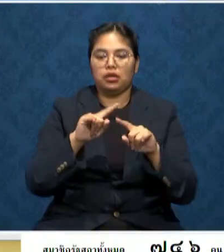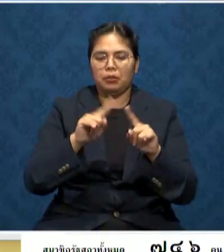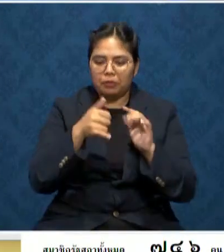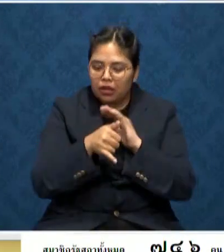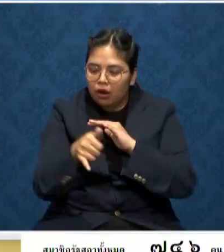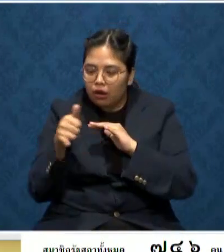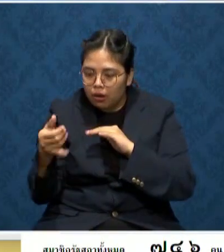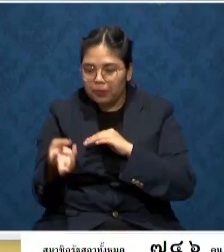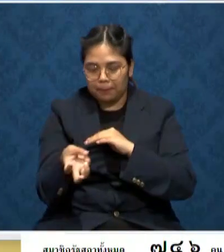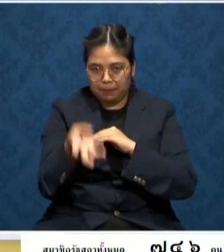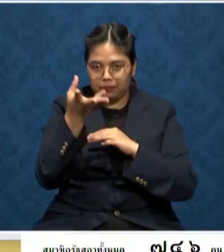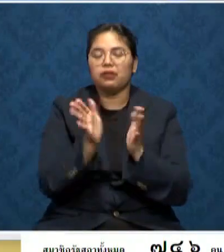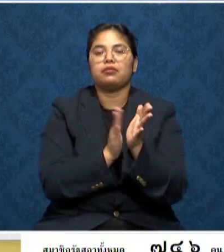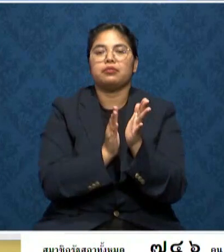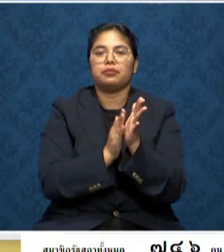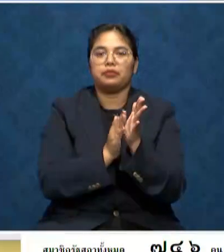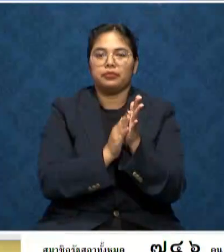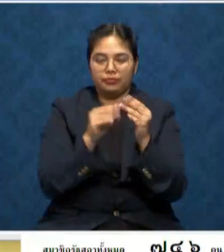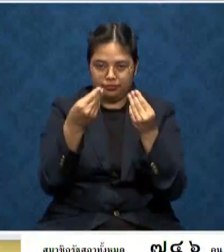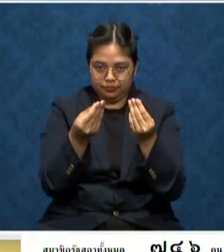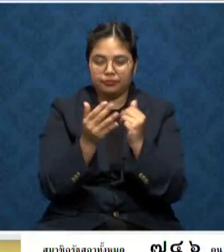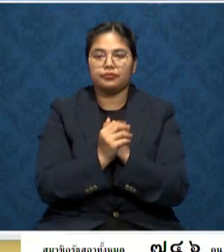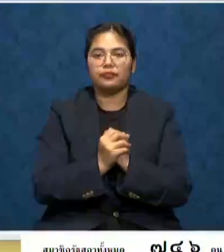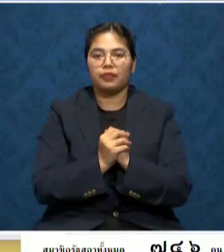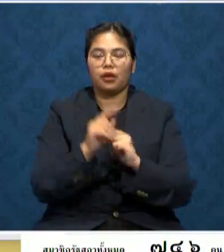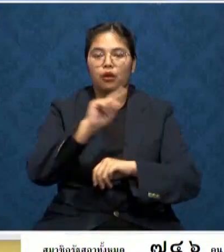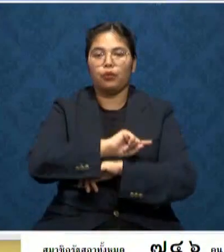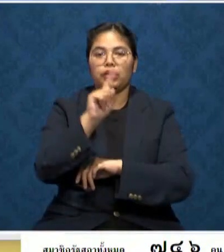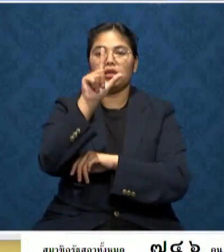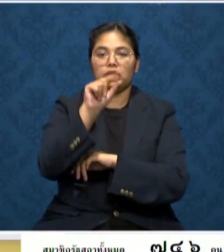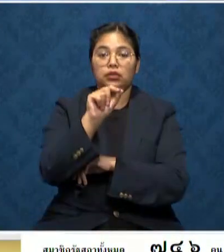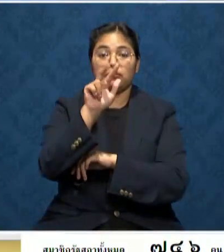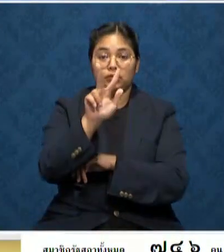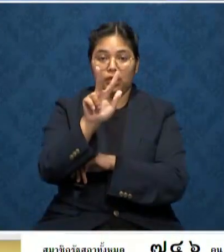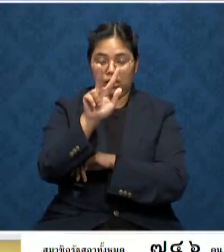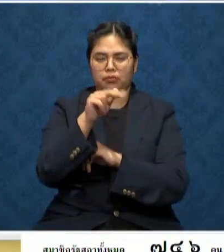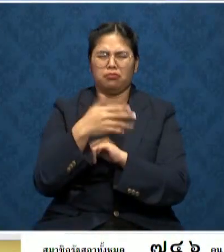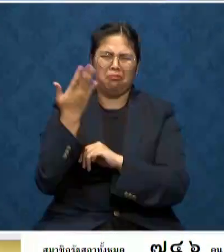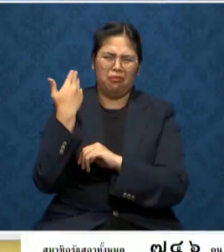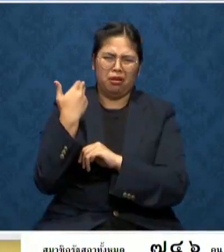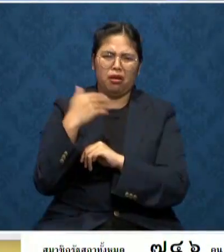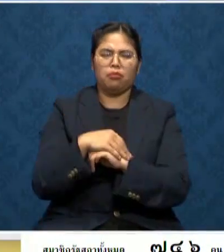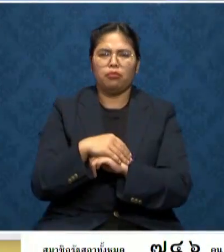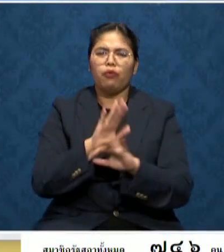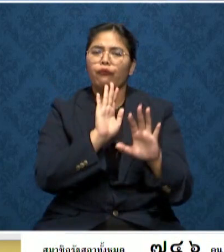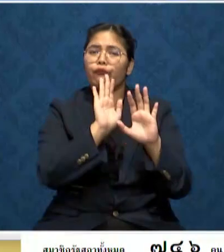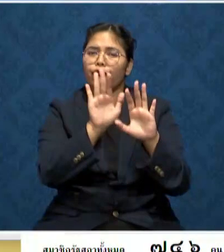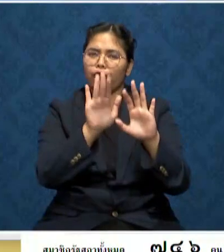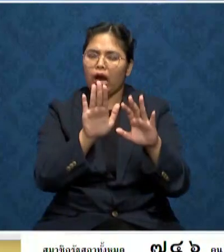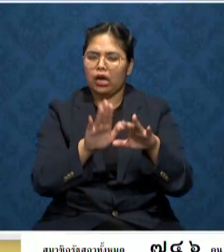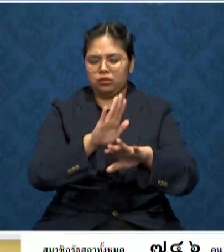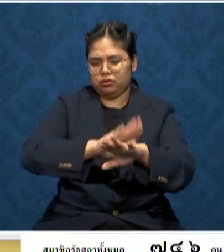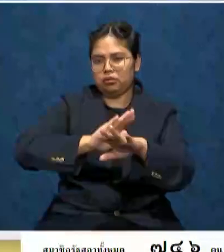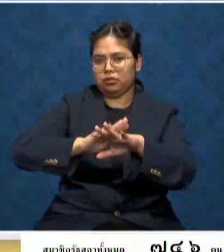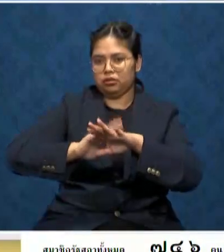ขอชนชมเป็พิเศษครับธรมบั์ครัเมอวนที่ 23 ที่ผ่านมาผมได้ฟากคำเตือน 7 ข้อ